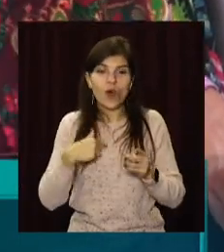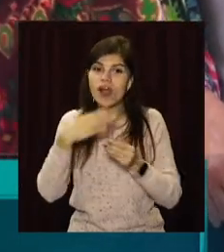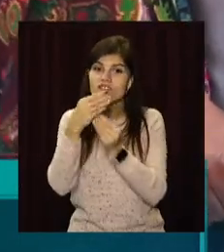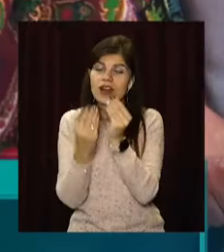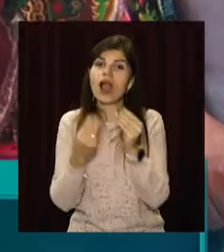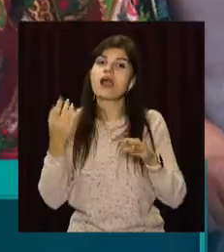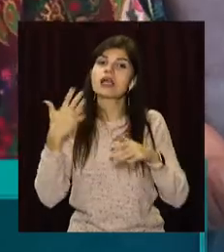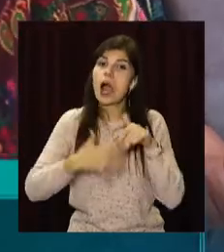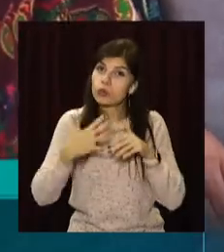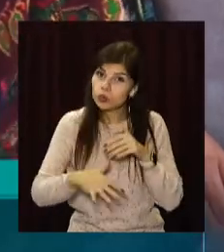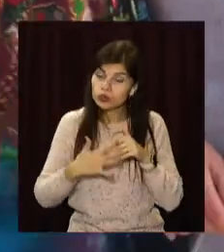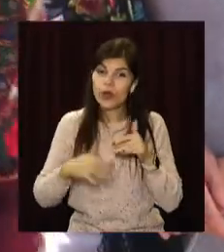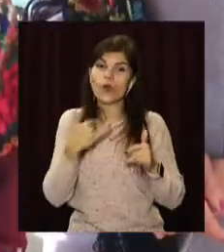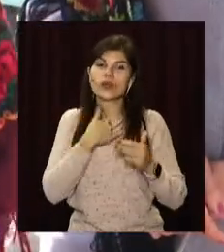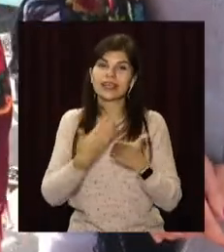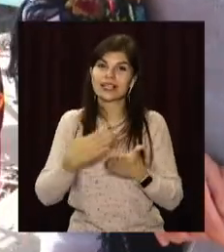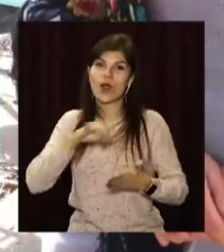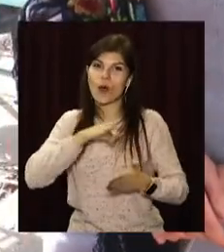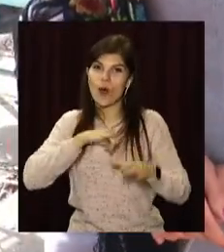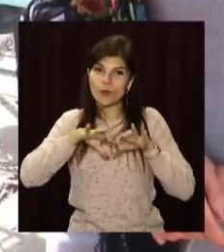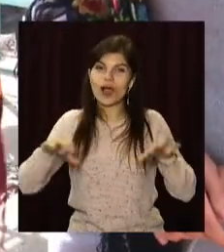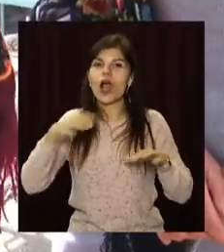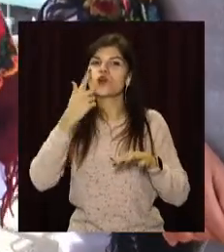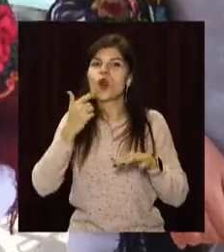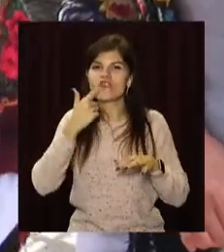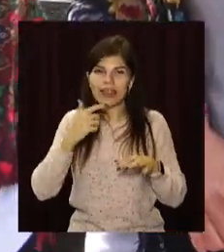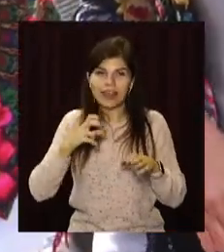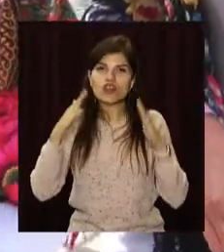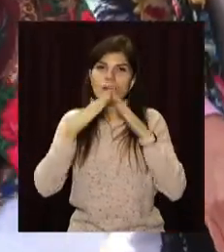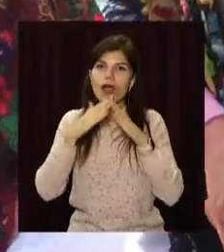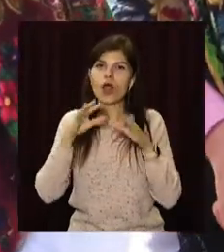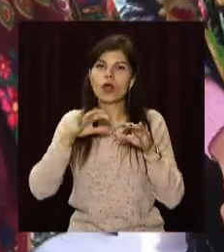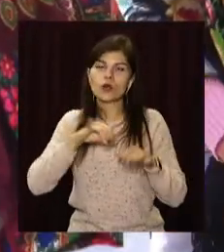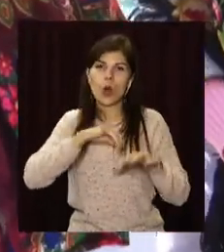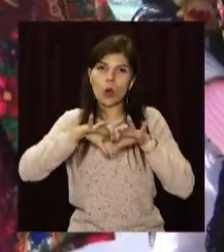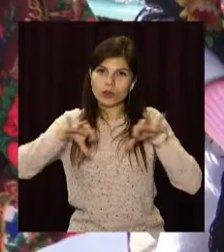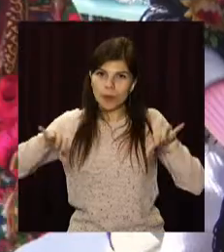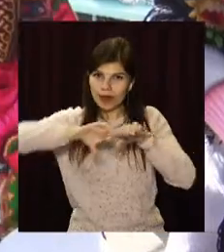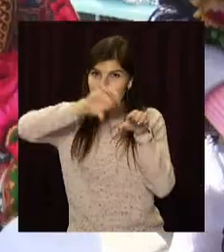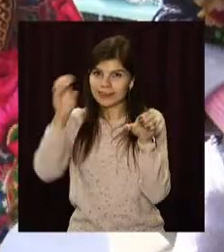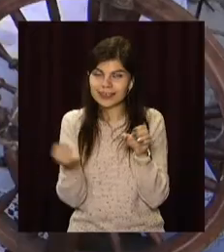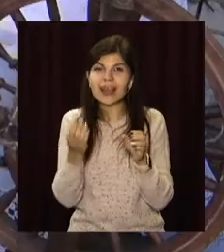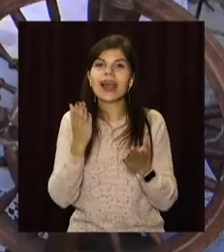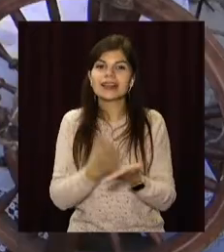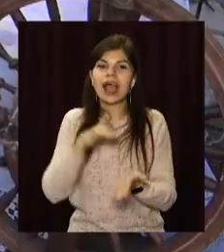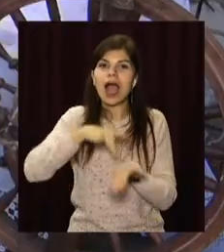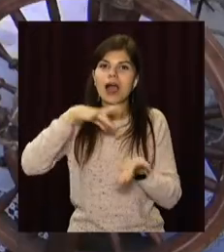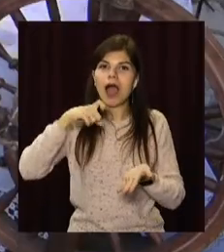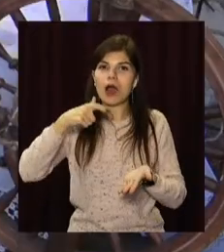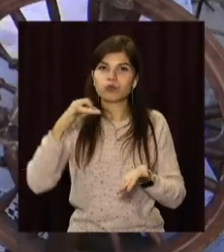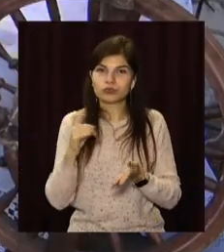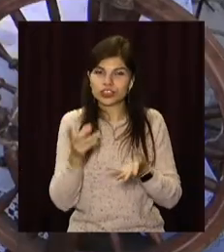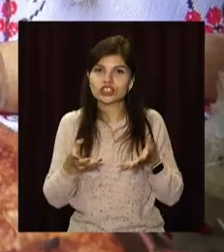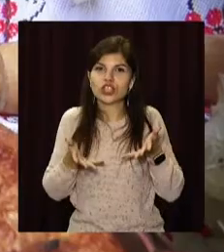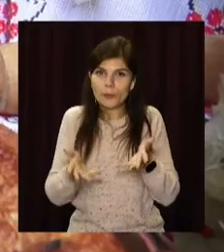з капустою, у нас ковбаси, кров'яночка, домашня ковбаска, у нас гарбузи запечені. Народні умільці